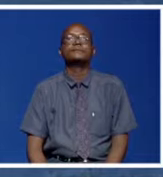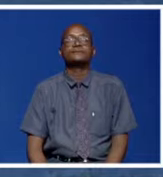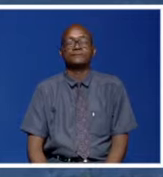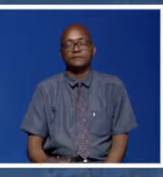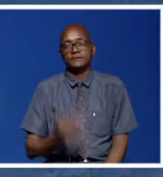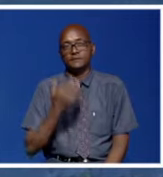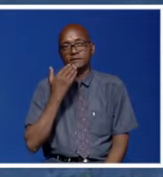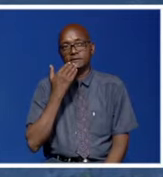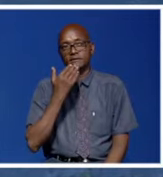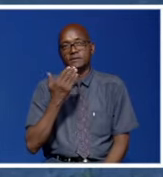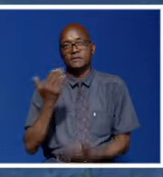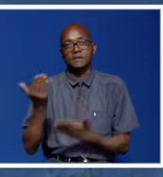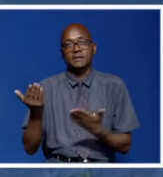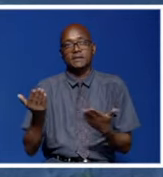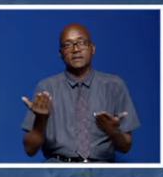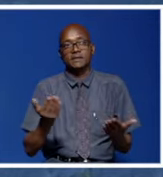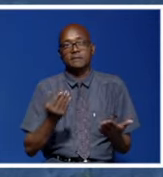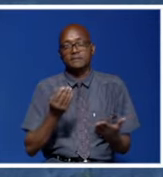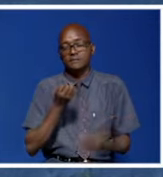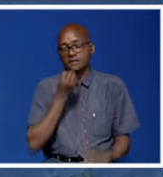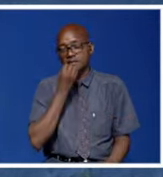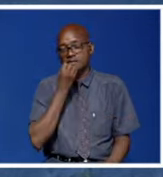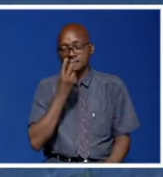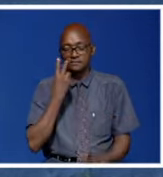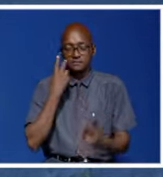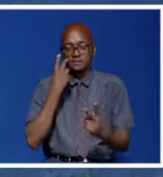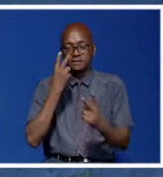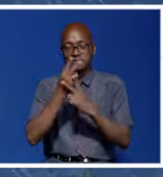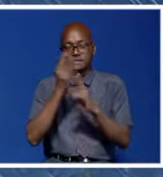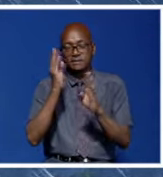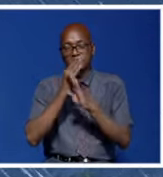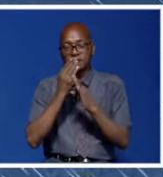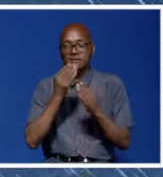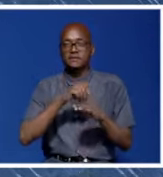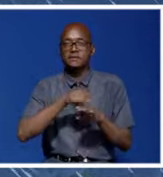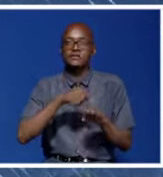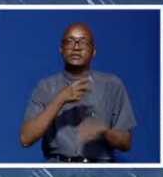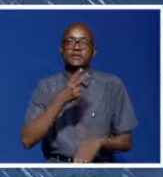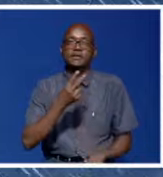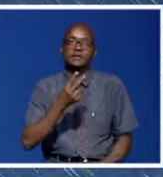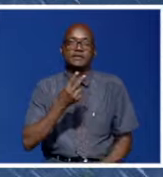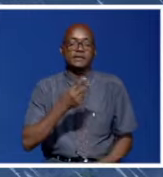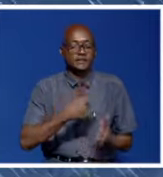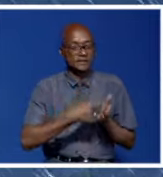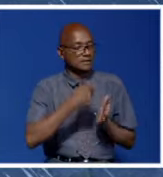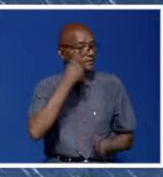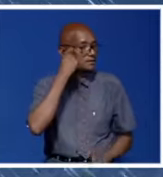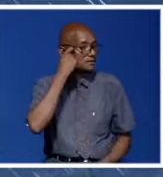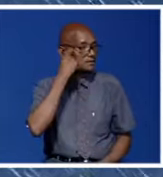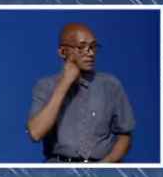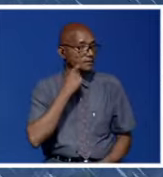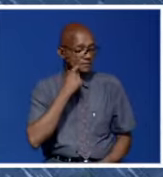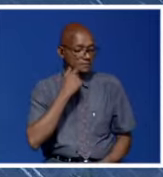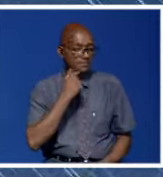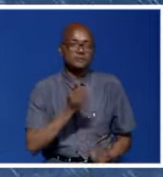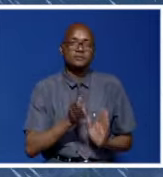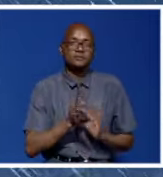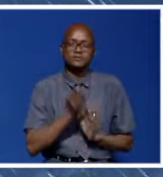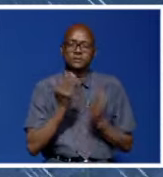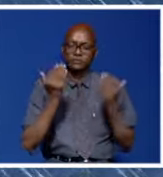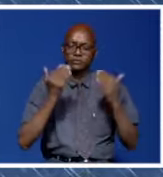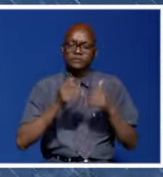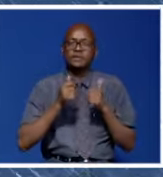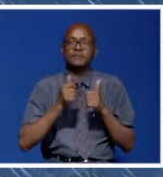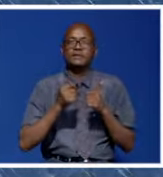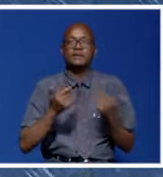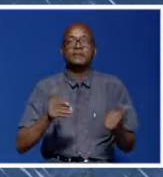Habari ya wakati huu na karibu katika taarifa ya utabiri wa hali ya hewa wa saa 24. Jina langu ni Rajab Mbogo. Moja kwa moja tuangalie kwanza usiku huu tunatarajia nini katika